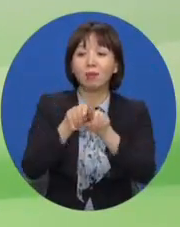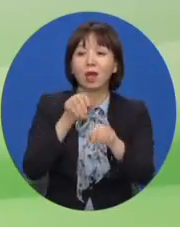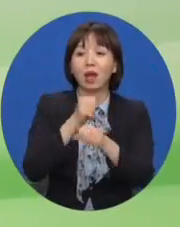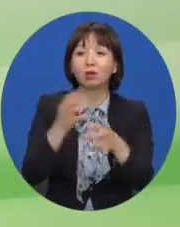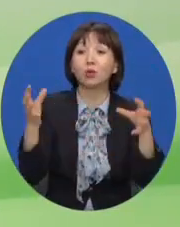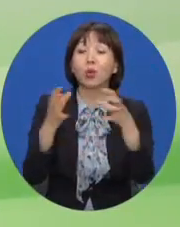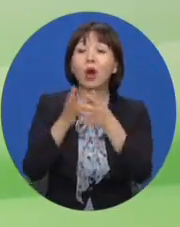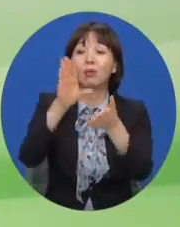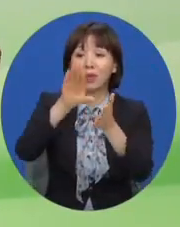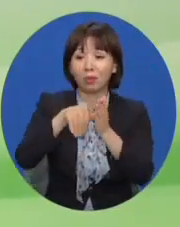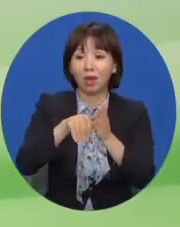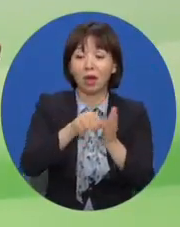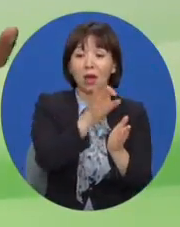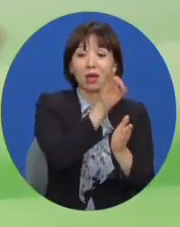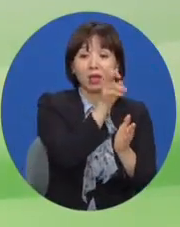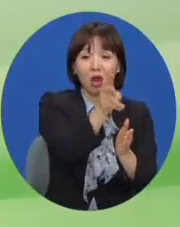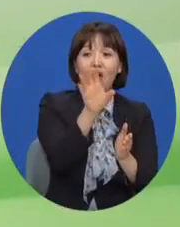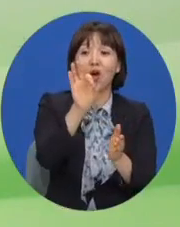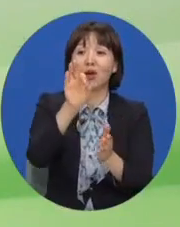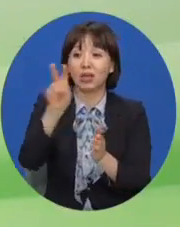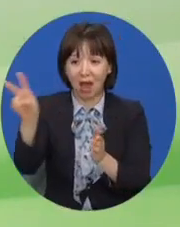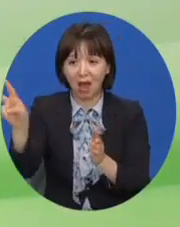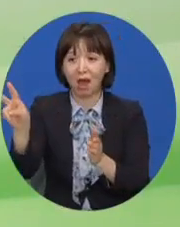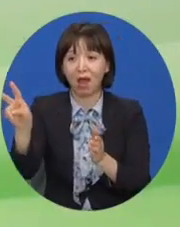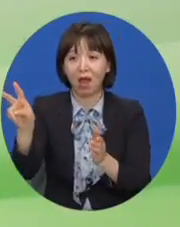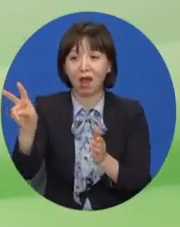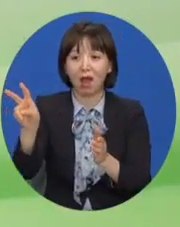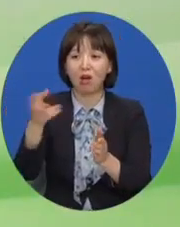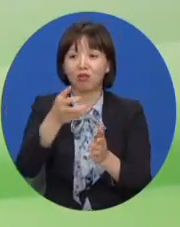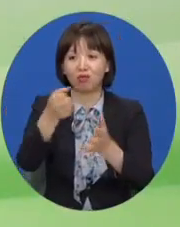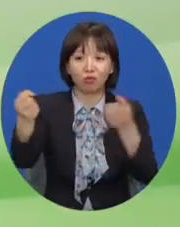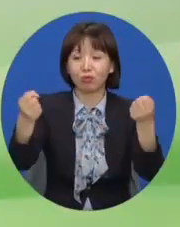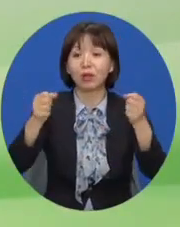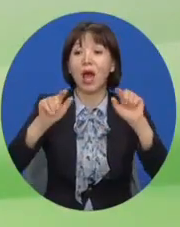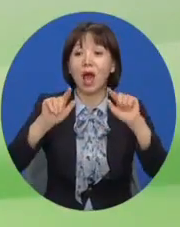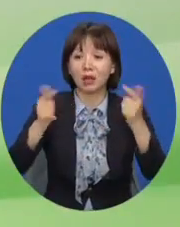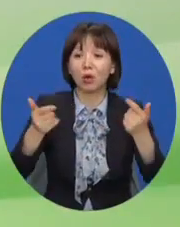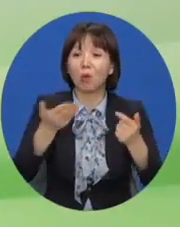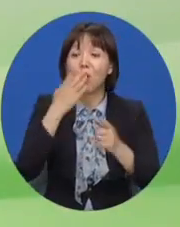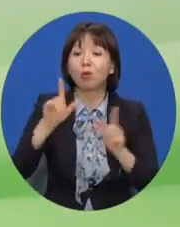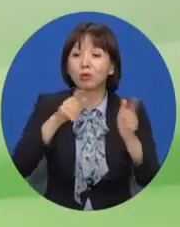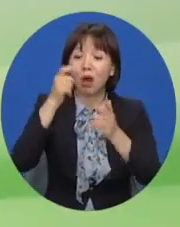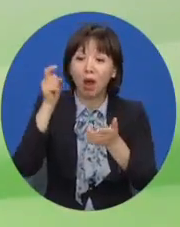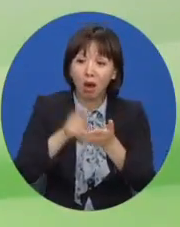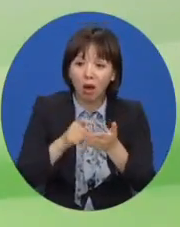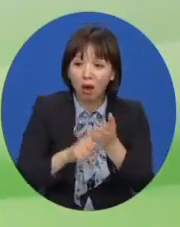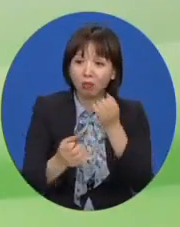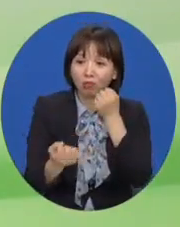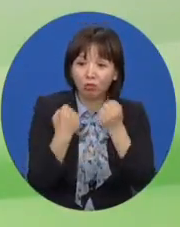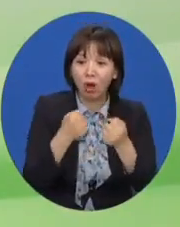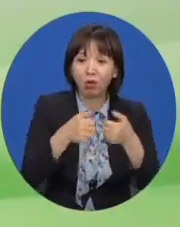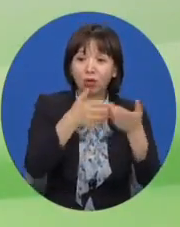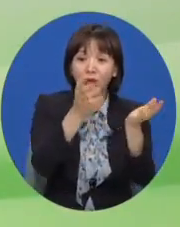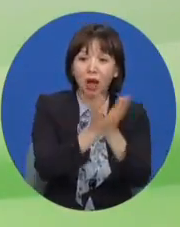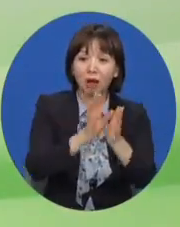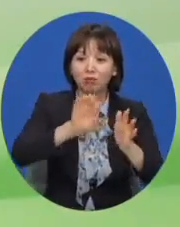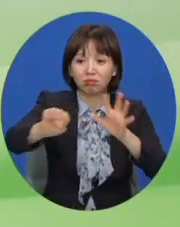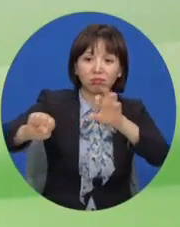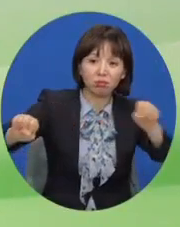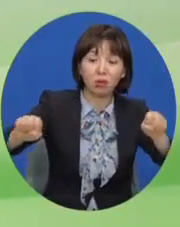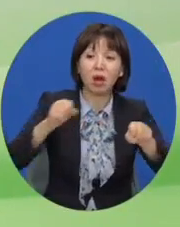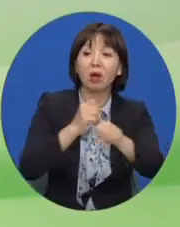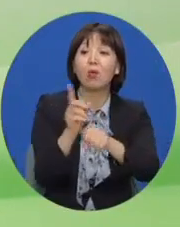시대입니다. 여야 야가 구분되지 않습니다. 먹고 사는 게 급한데 이당 저당 따져서 뭐합니까?